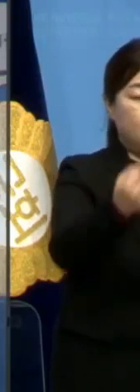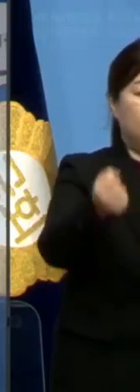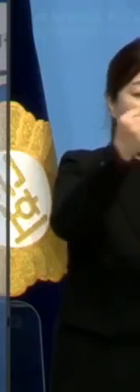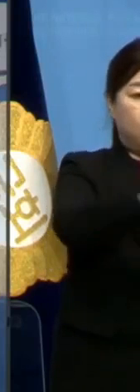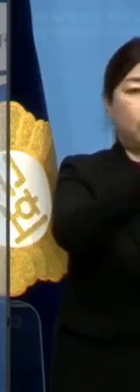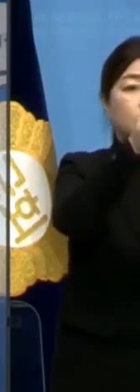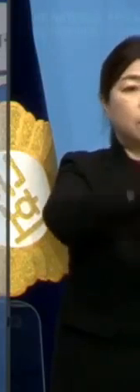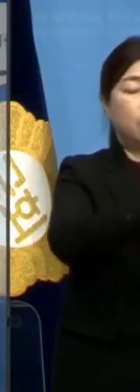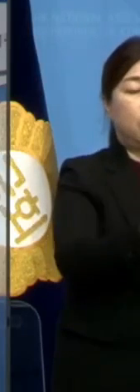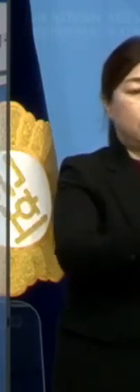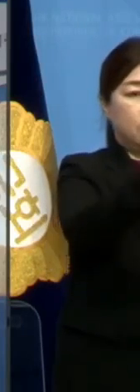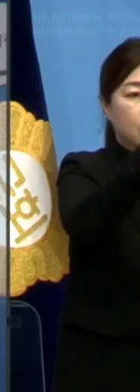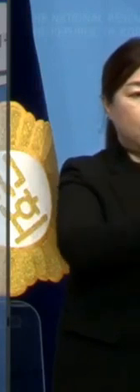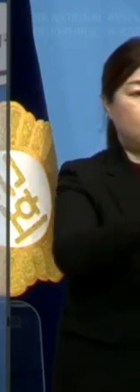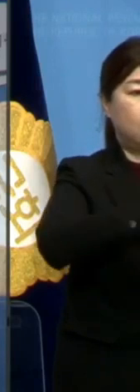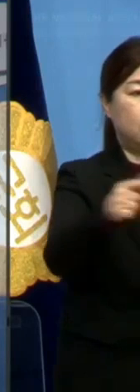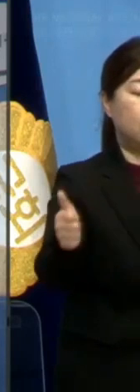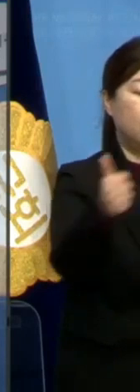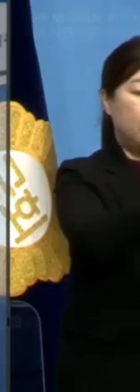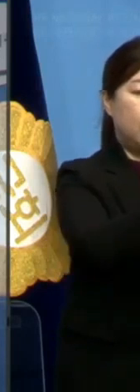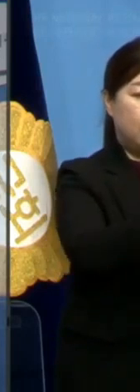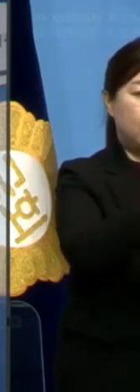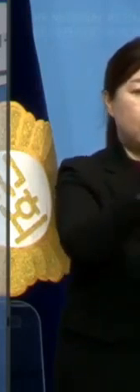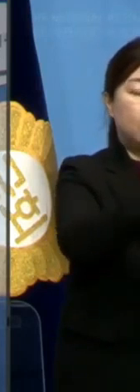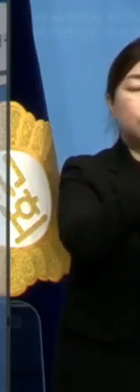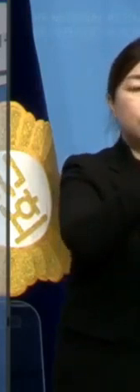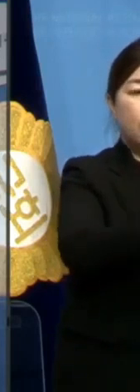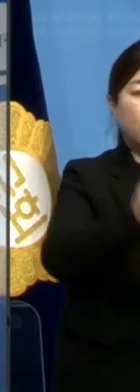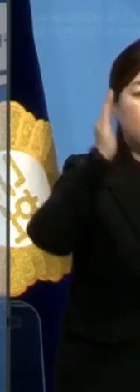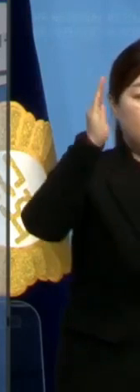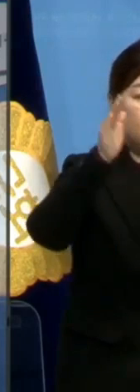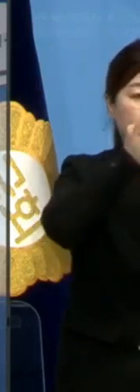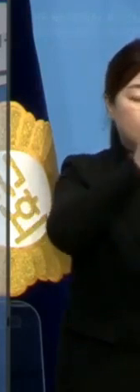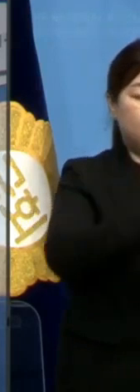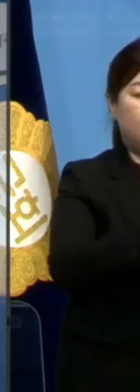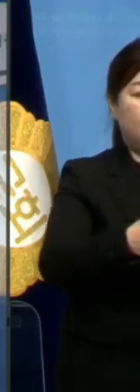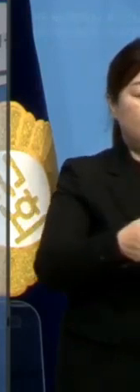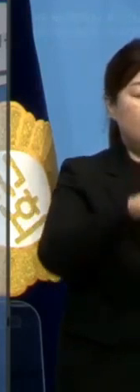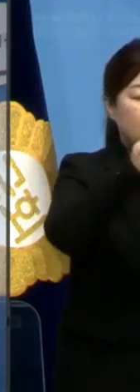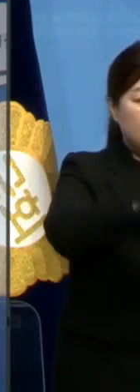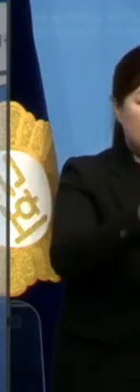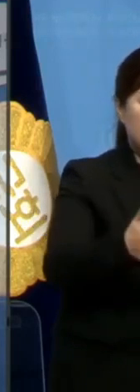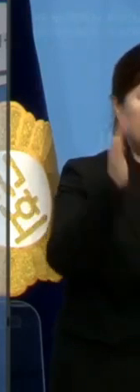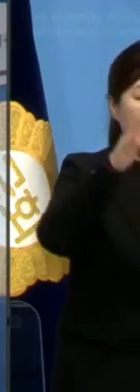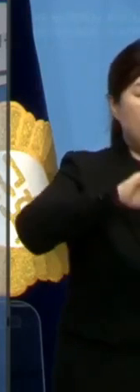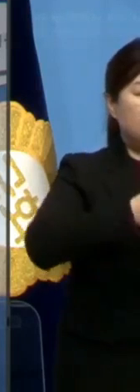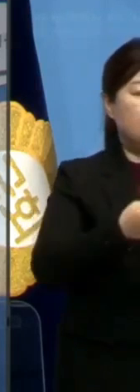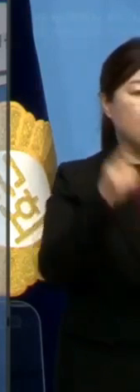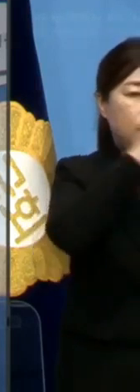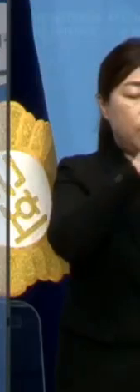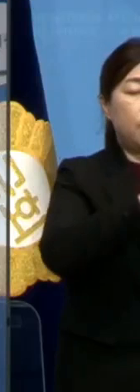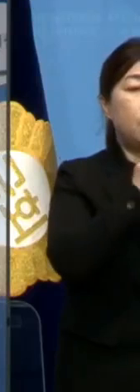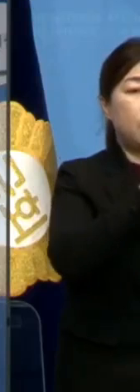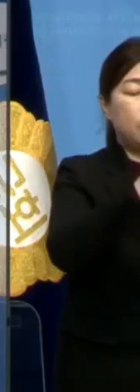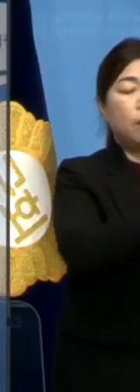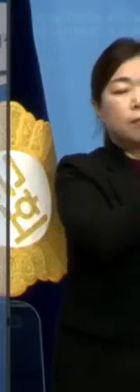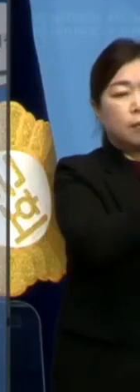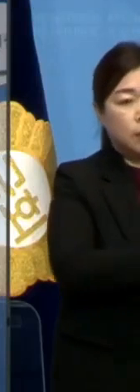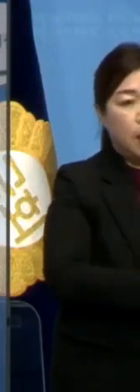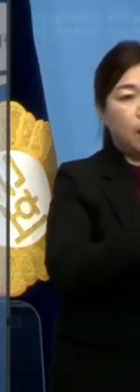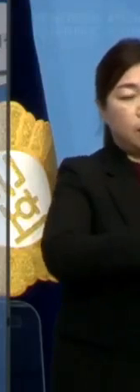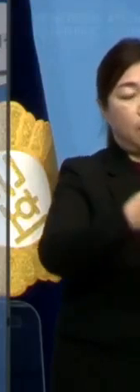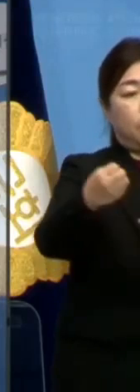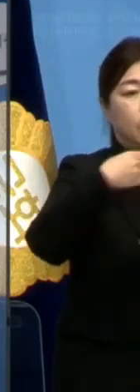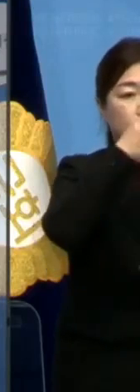보선을 이기고 정권교체의 교두보를 만드는 게 중요하다며 불합리하고 악의적인 말들이 있더라도 인내하고